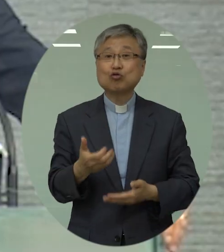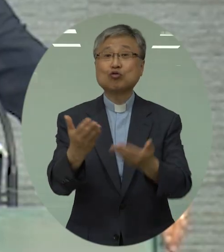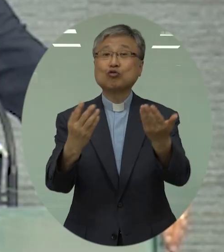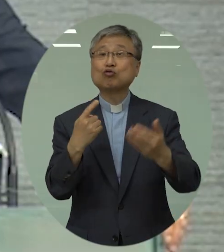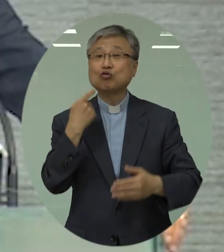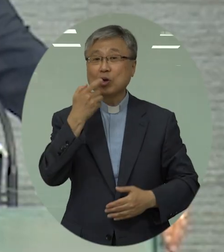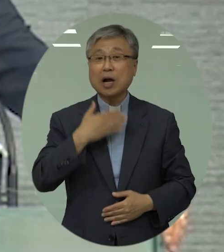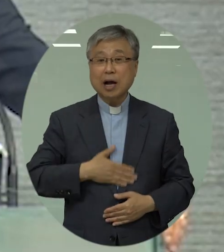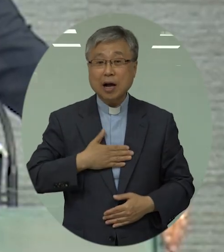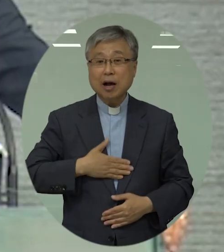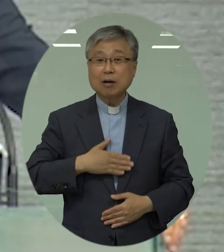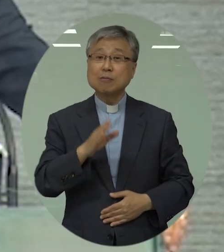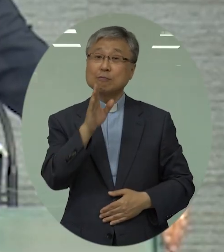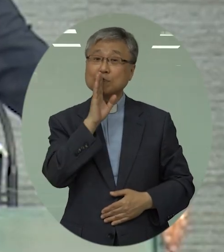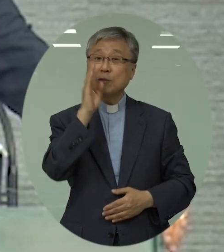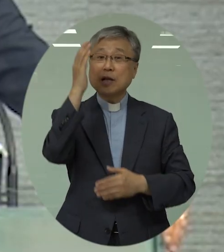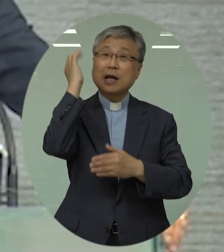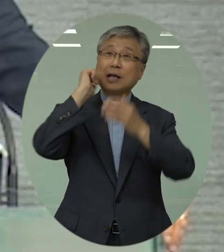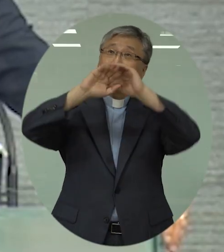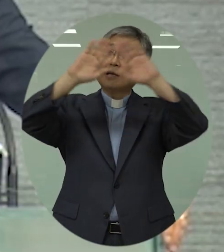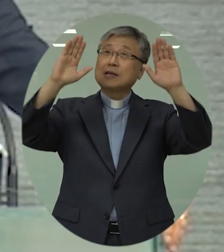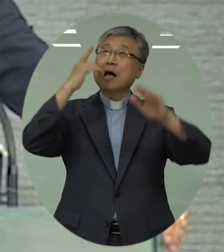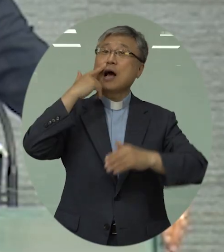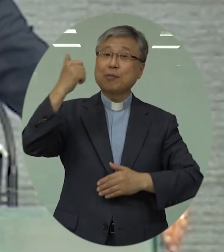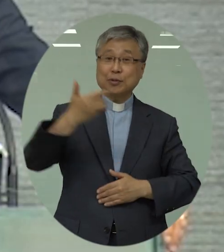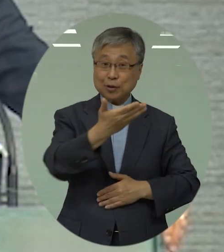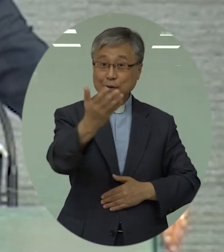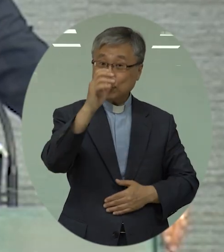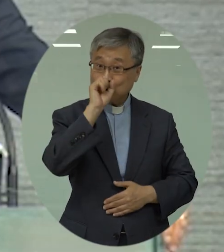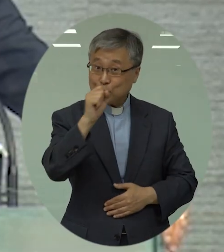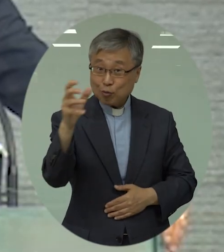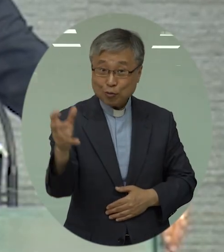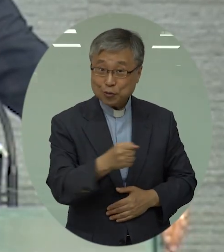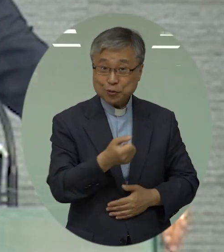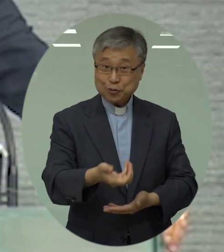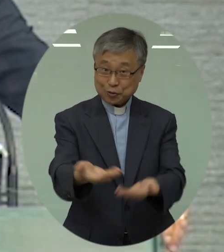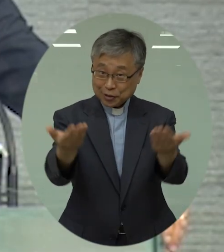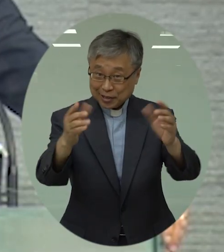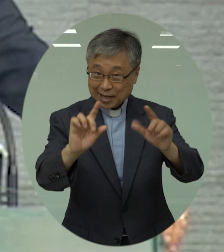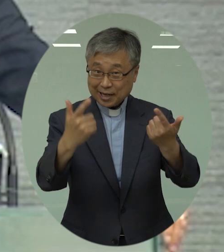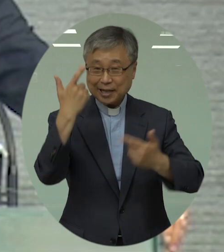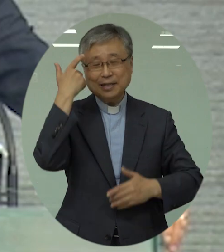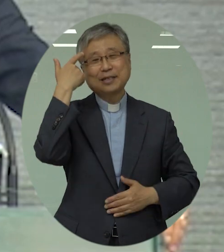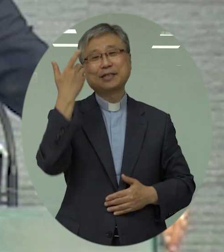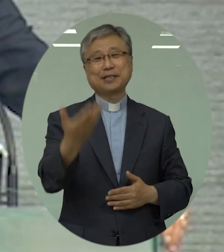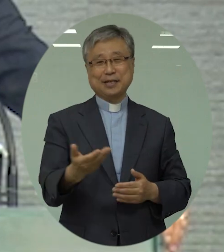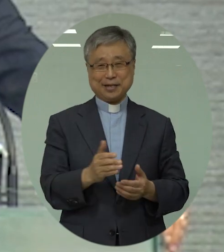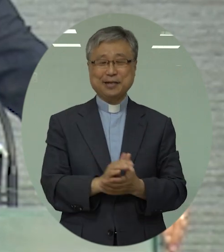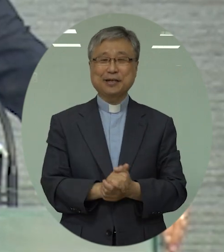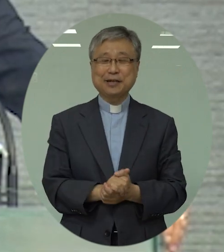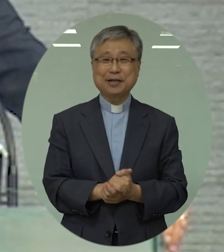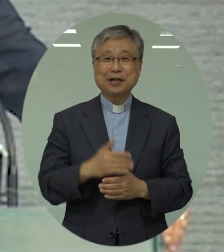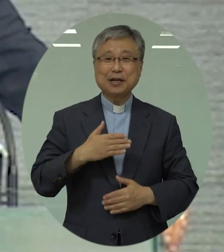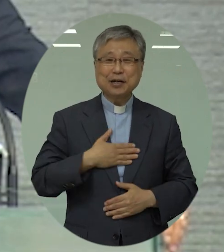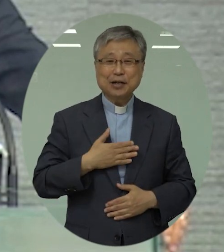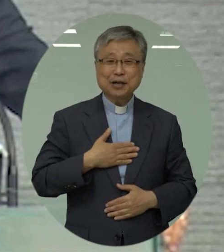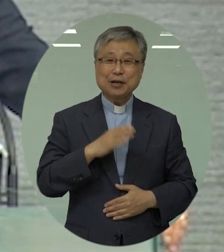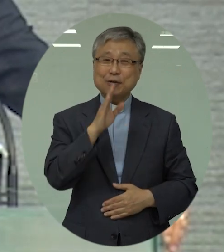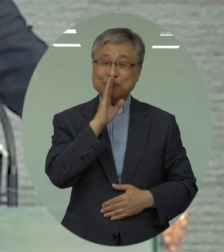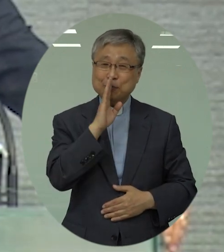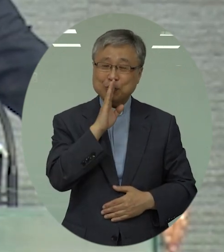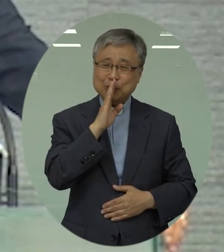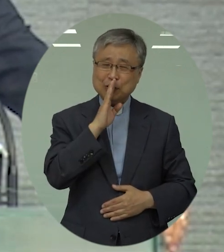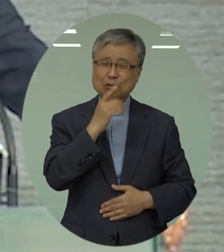것을 줄 줄 알거든 하물며 하늘에 계신 아버지께서 너희에게 좋은 것으로 주시지 않겠느냐? 내가 구하면 내